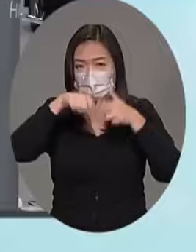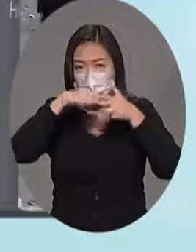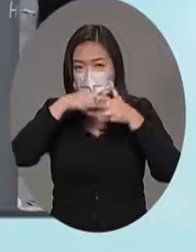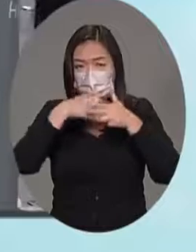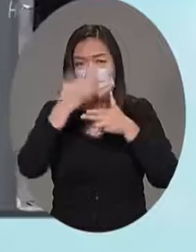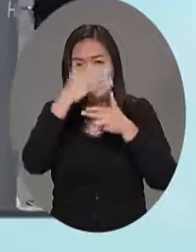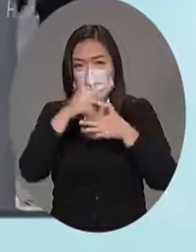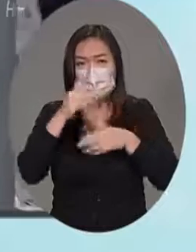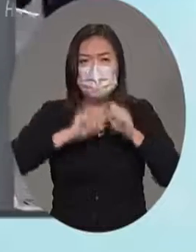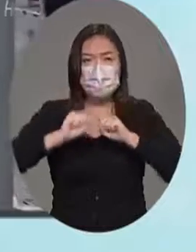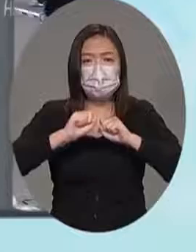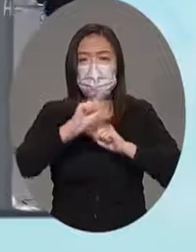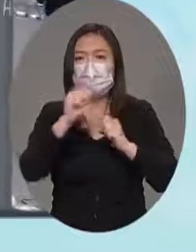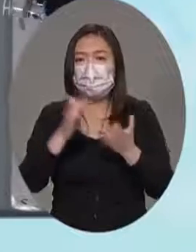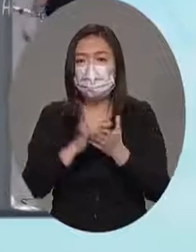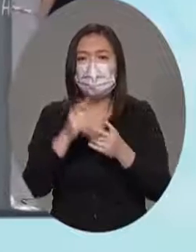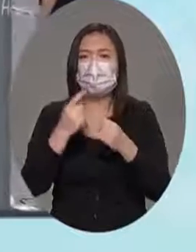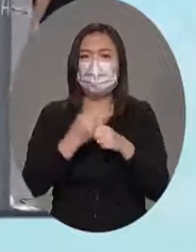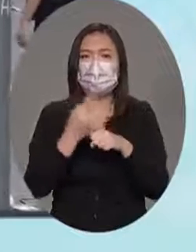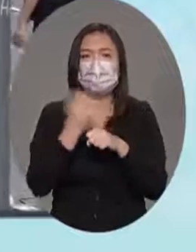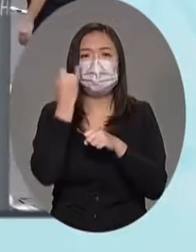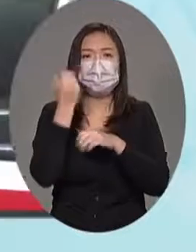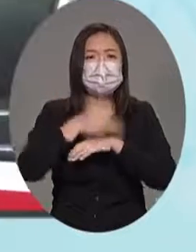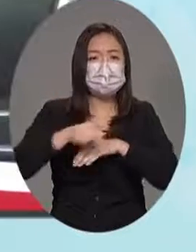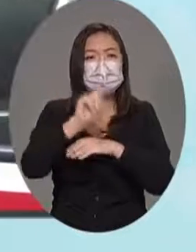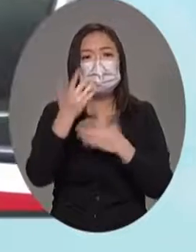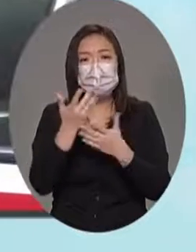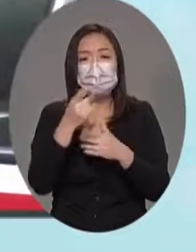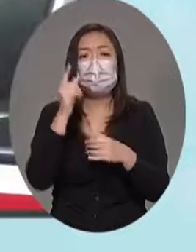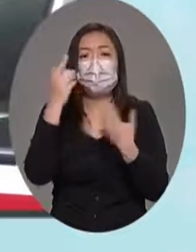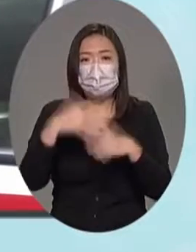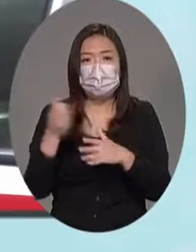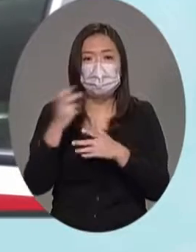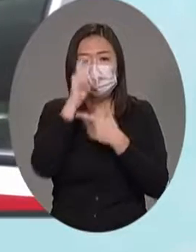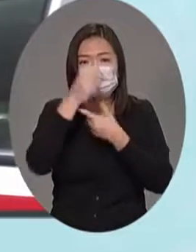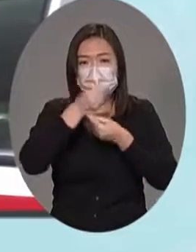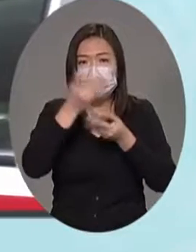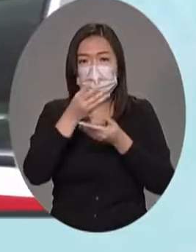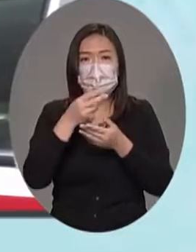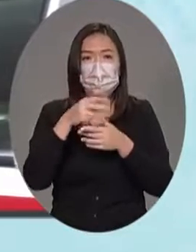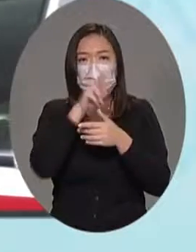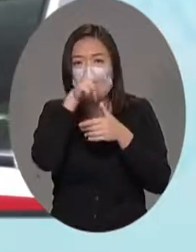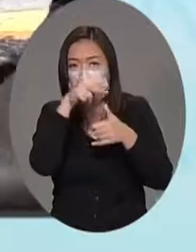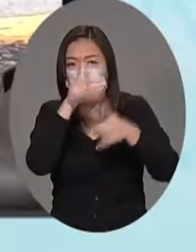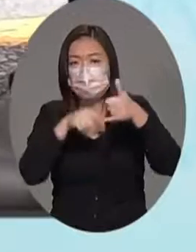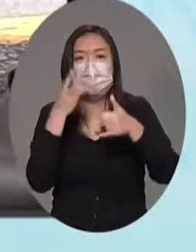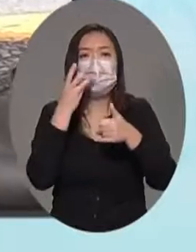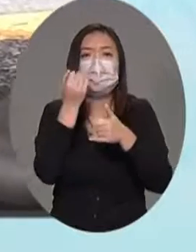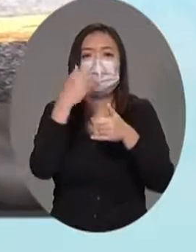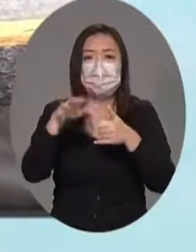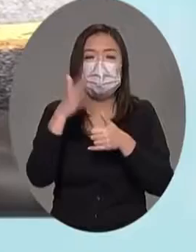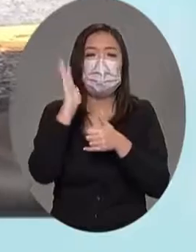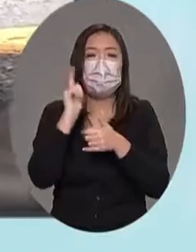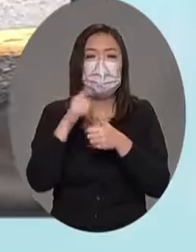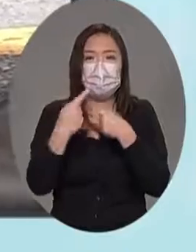程，暂时未知动机。之后就发布相片，通缉一个年约30几岁的男人，话呢个男人极度危